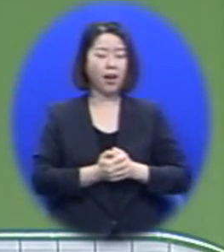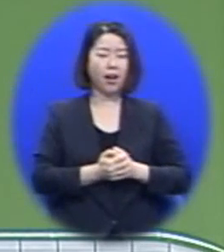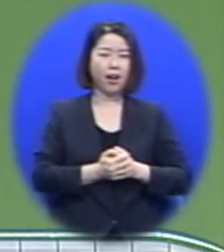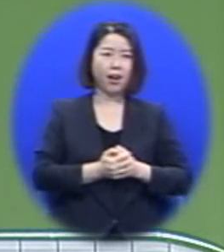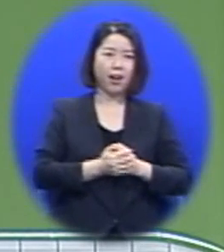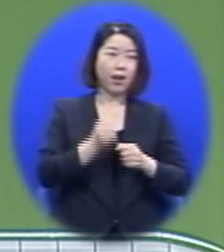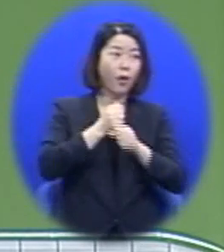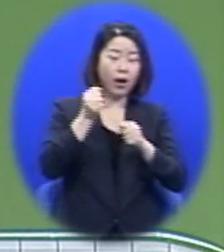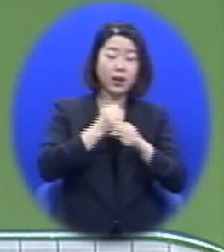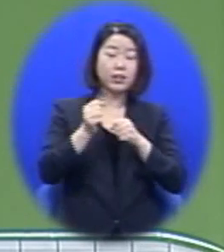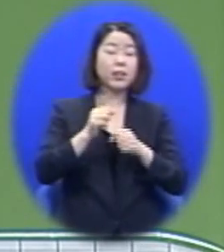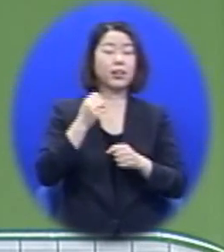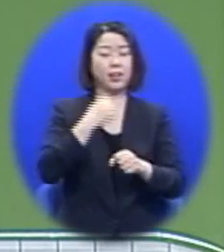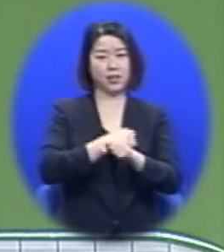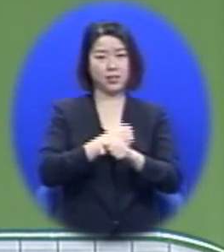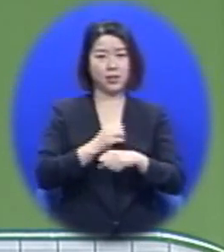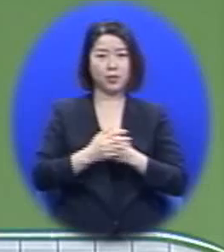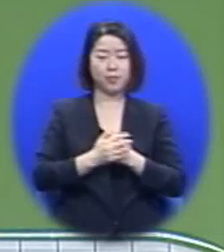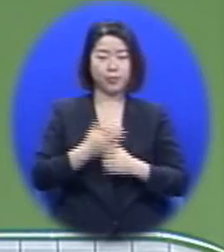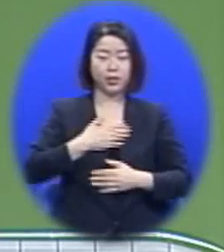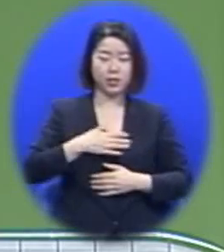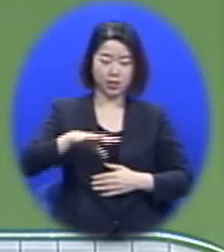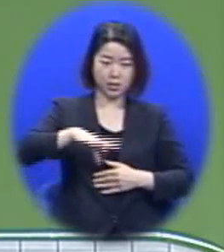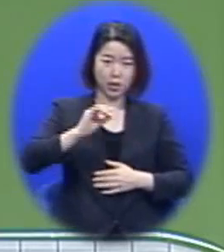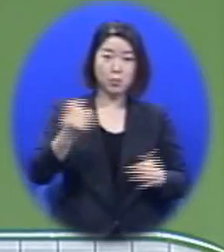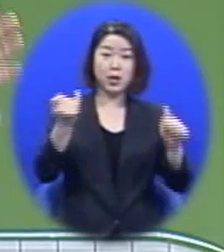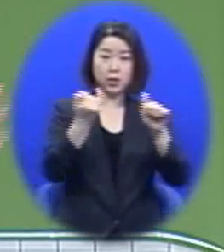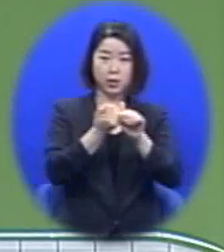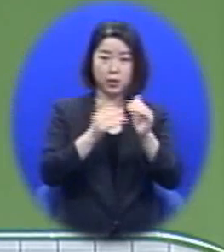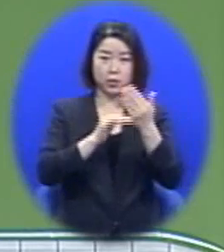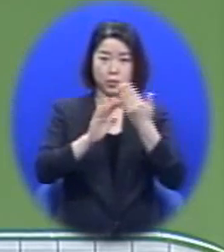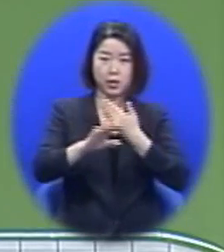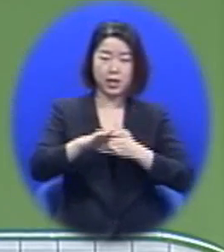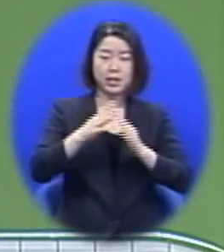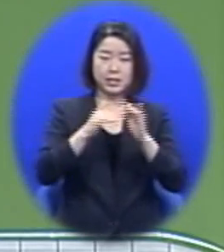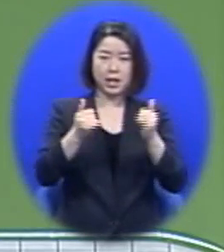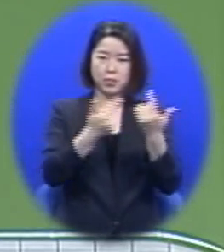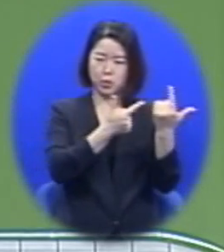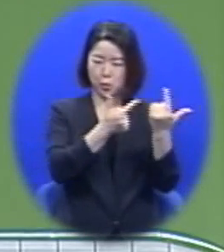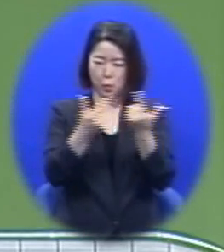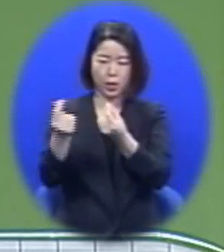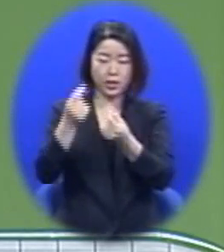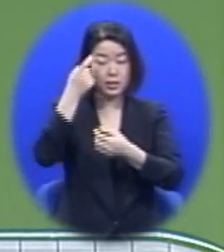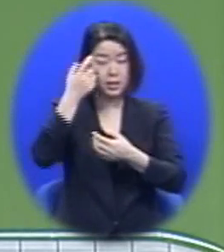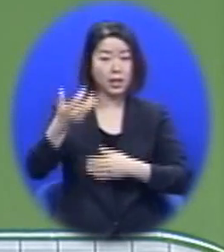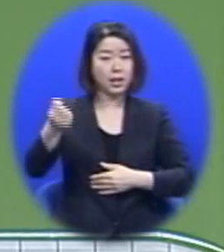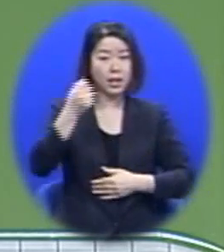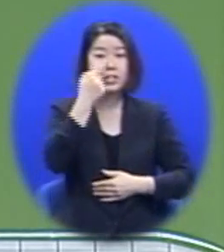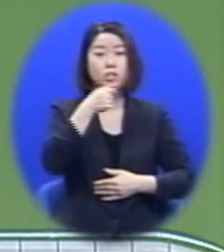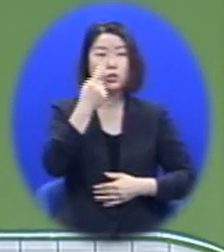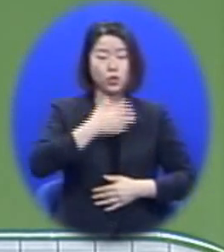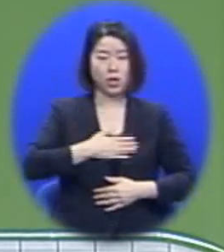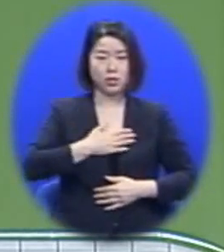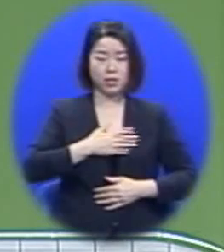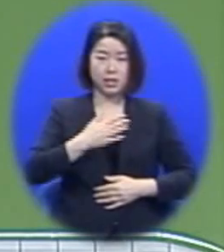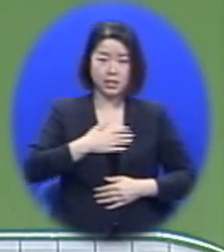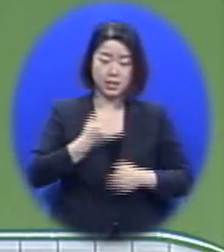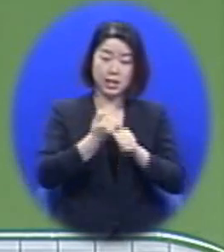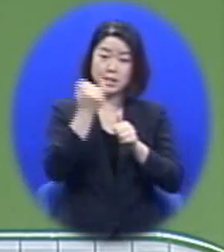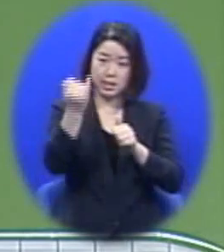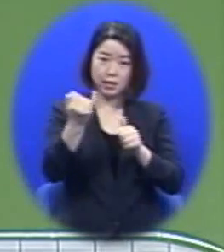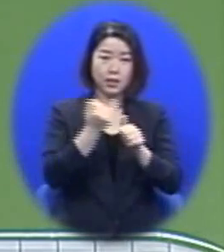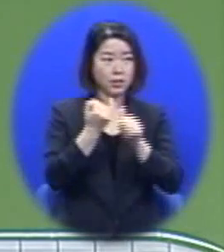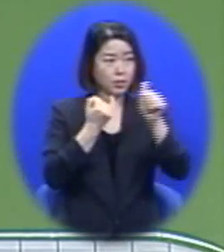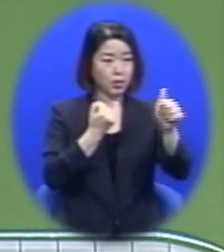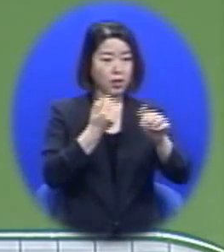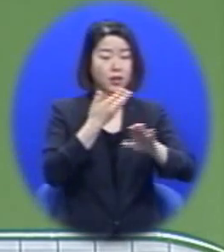저는 결혼하고 처음에는 생각하기를 사람은 똑같은 생각을 하는 줄 알았어요. 제 생각이나 제 아내 생각이나 달라야